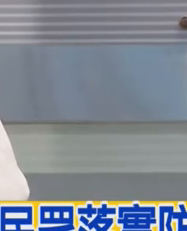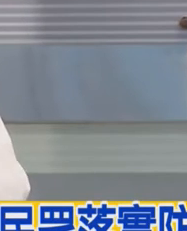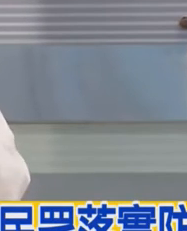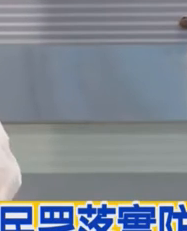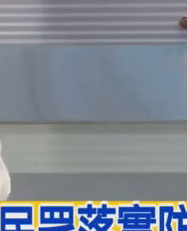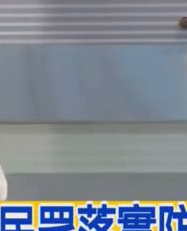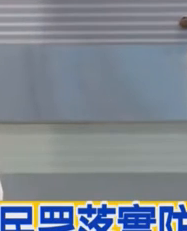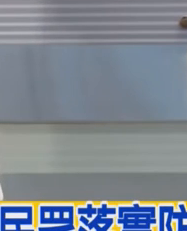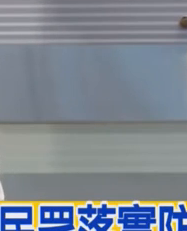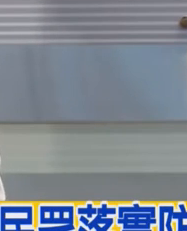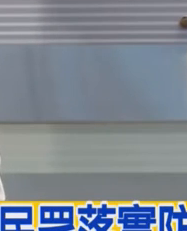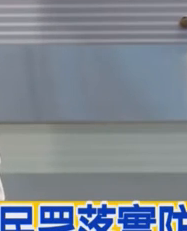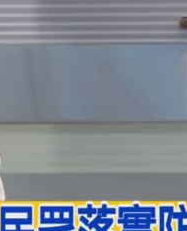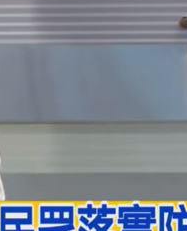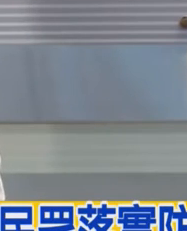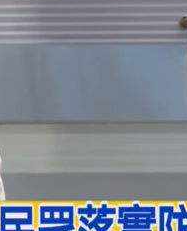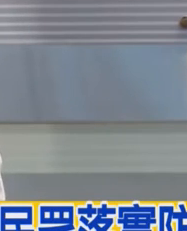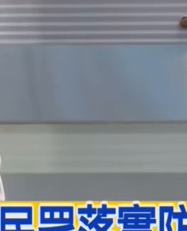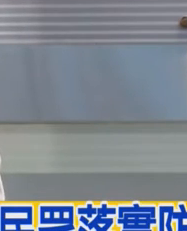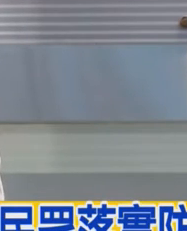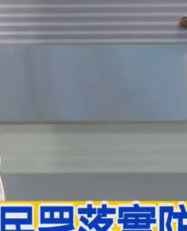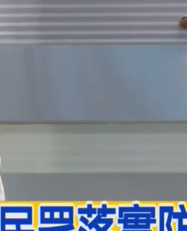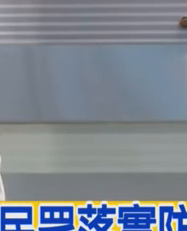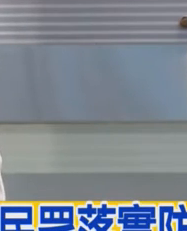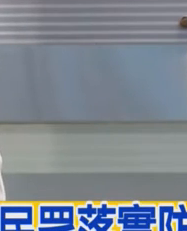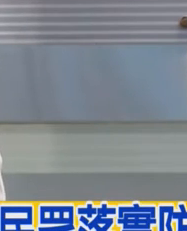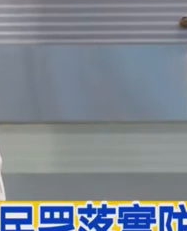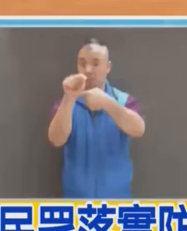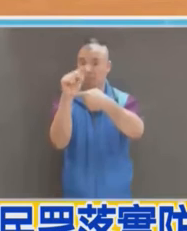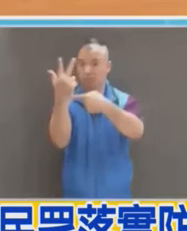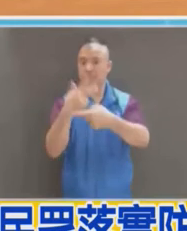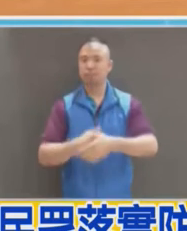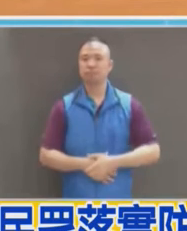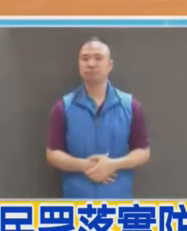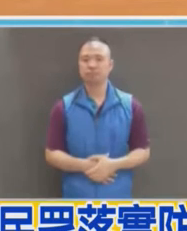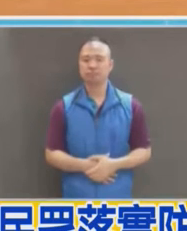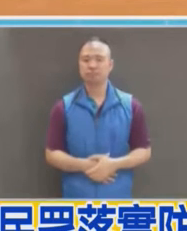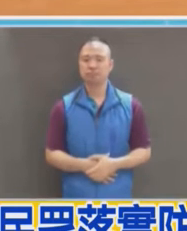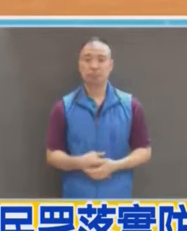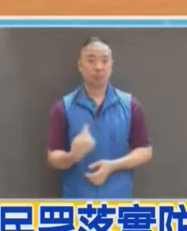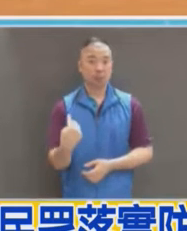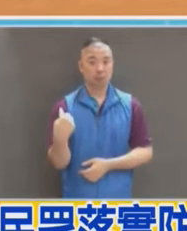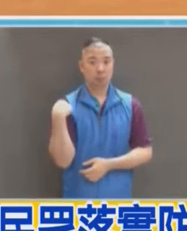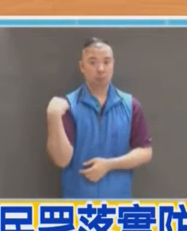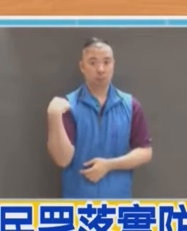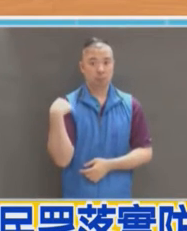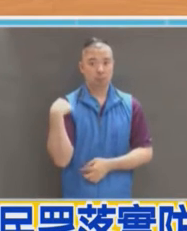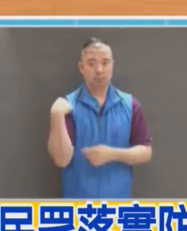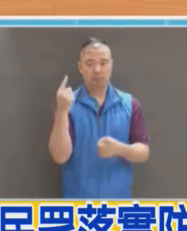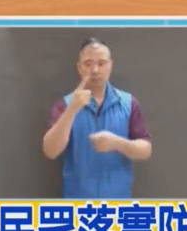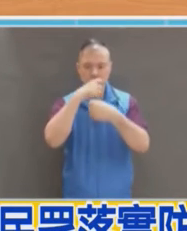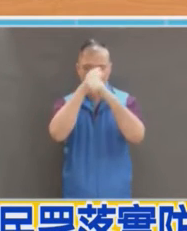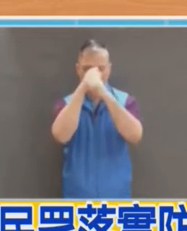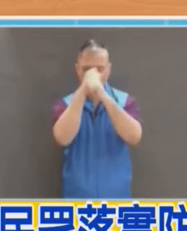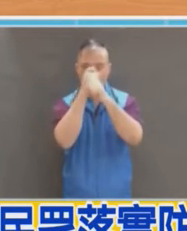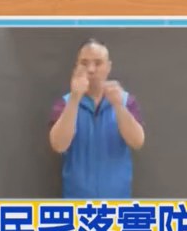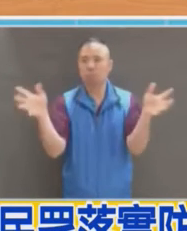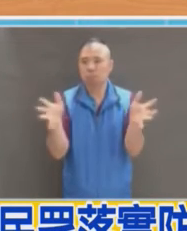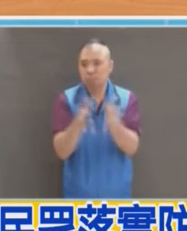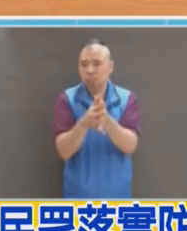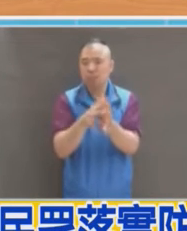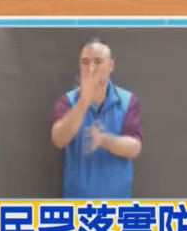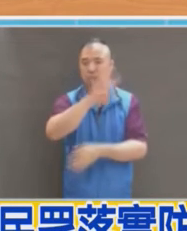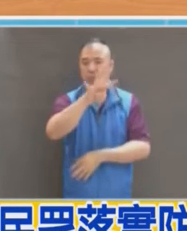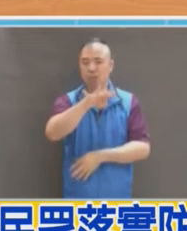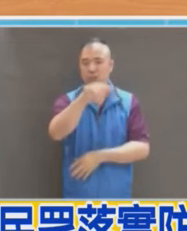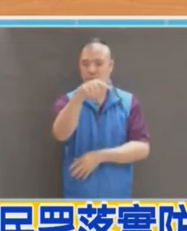30几个40几个，只要能够把这些无症状或是轻症的确诊病患赶快找出来，阻断